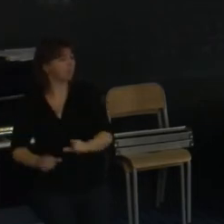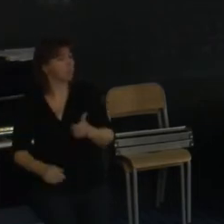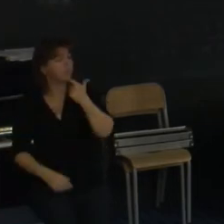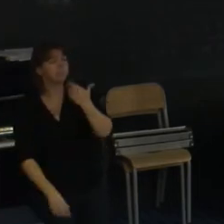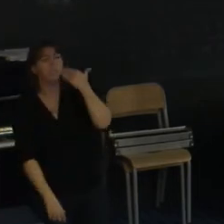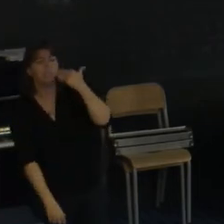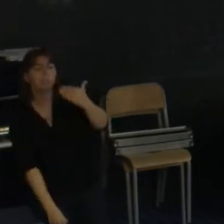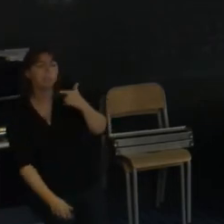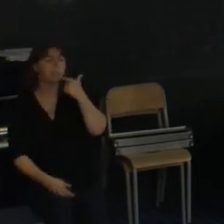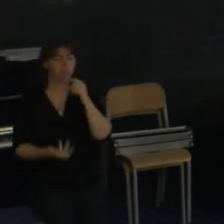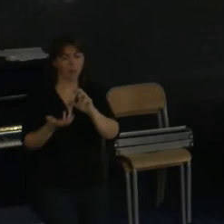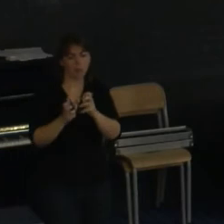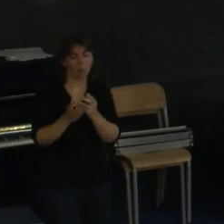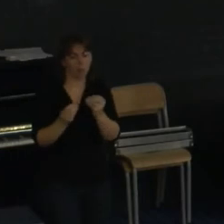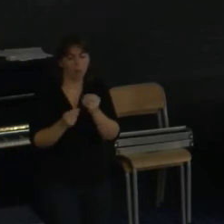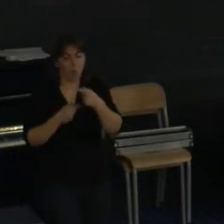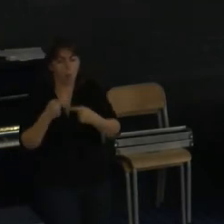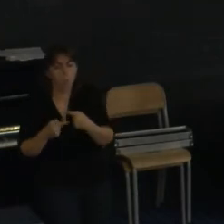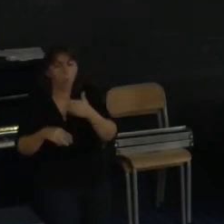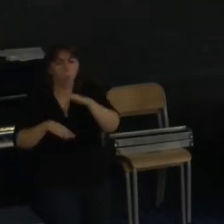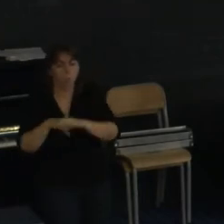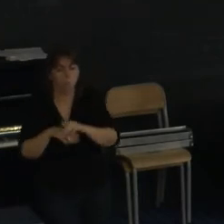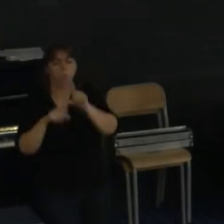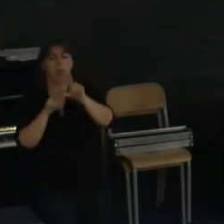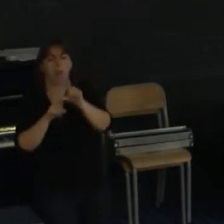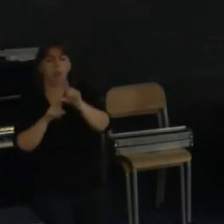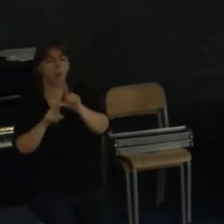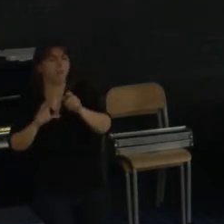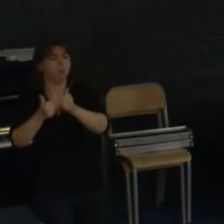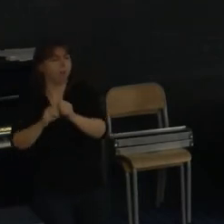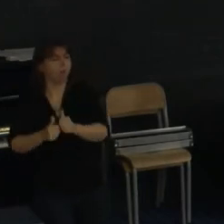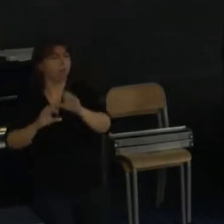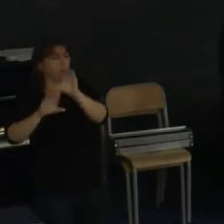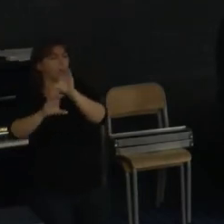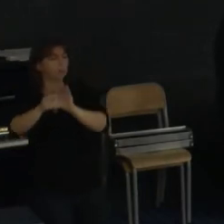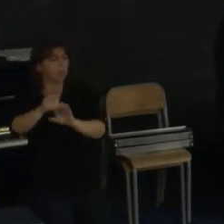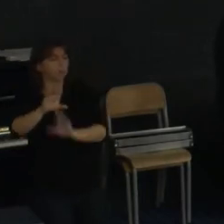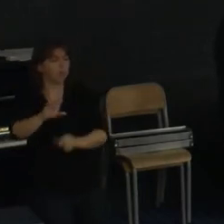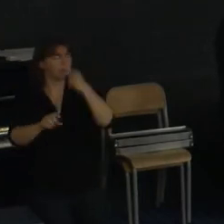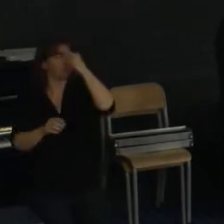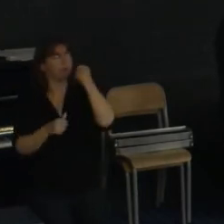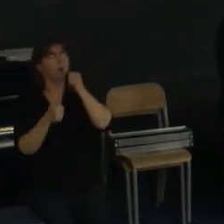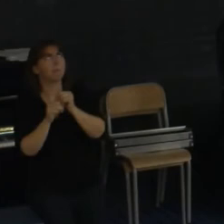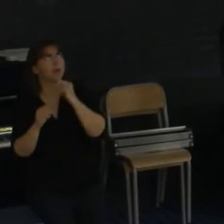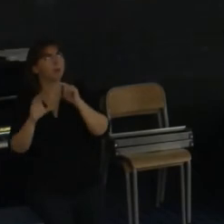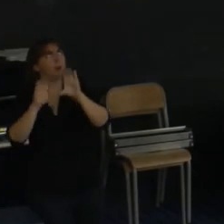L malencontreusement, et en fait, vous ne revenez pas à la ligne où vous étiez, mais aux lignes suivantes. Donc vous devez vous souvenir d'où vous étiez, et